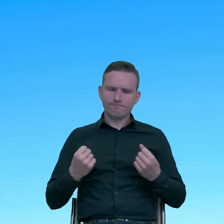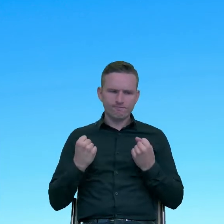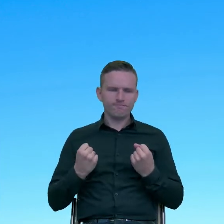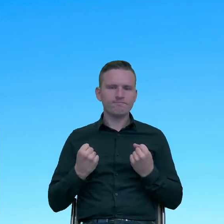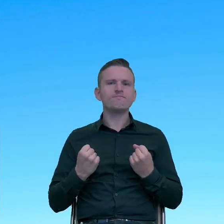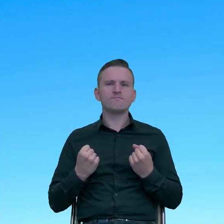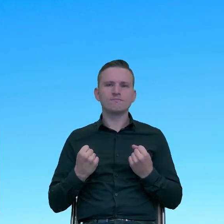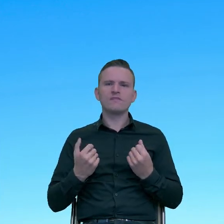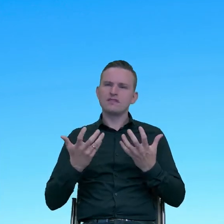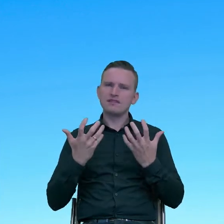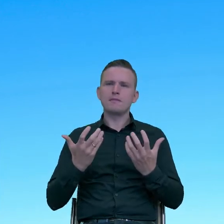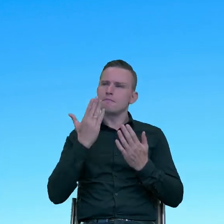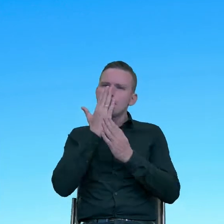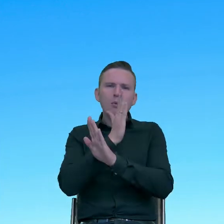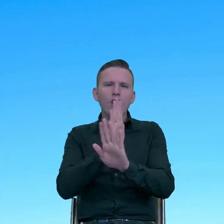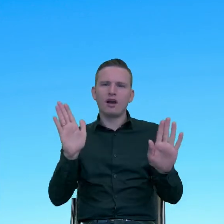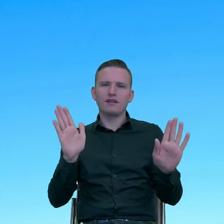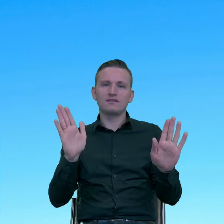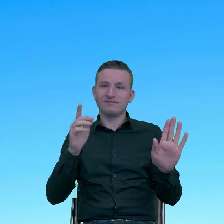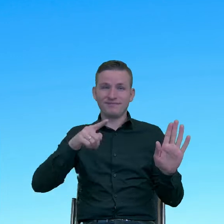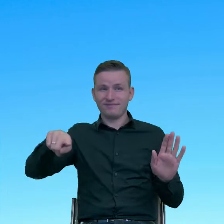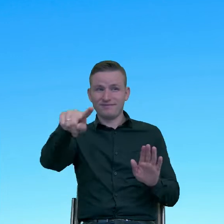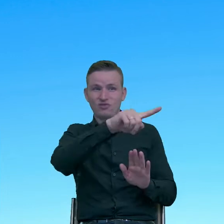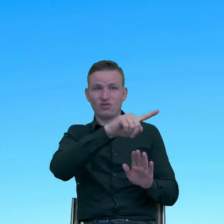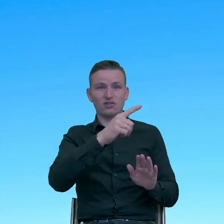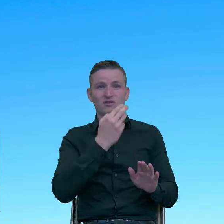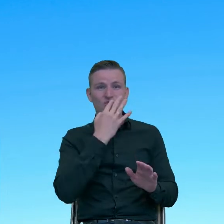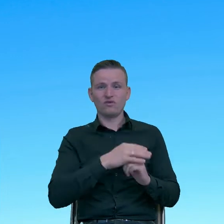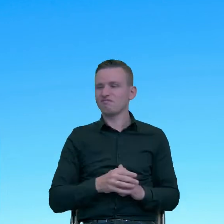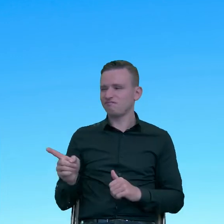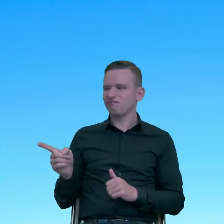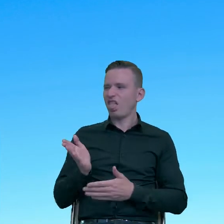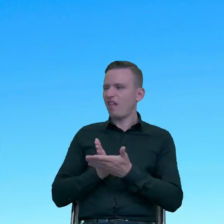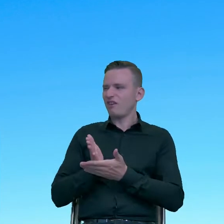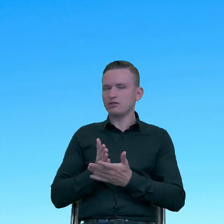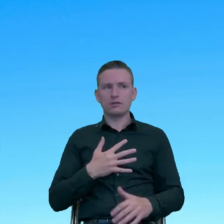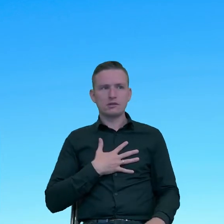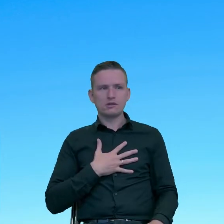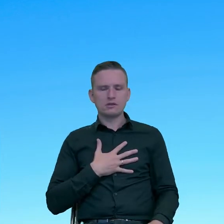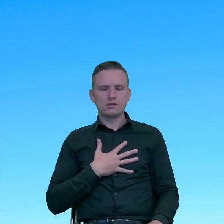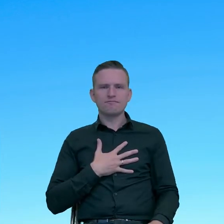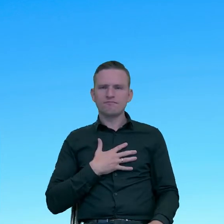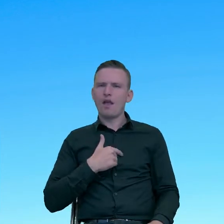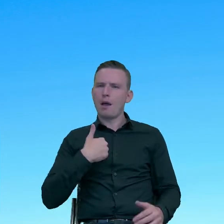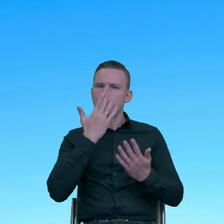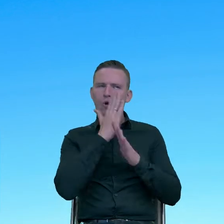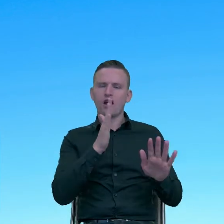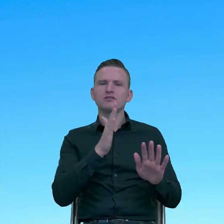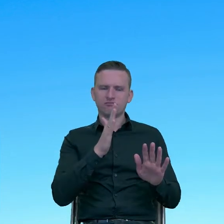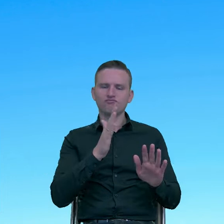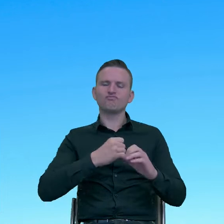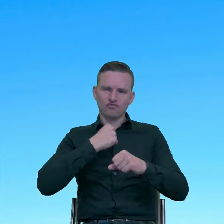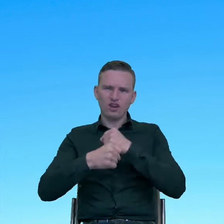pokazać tym, którzy we mnie wtedy nie do końca wierzyli, że wszystkie marzenia da się zrealizować. Tak właśnie wyruszyłem w